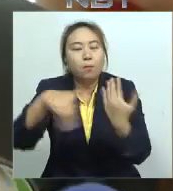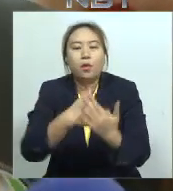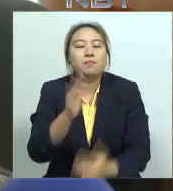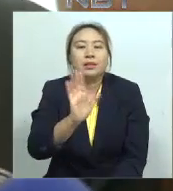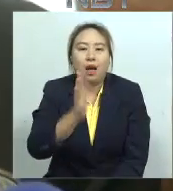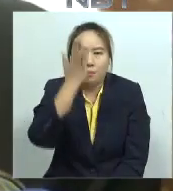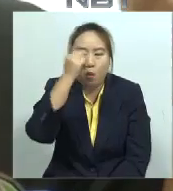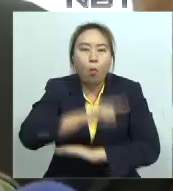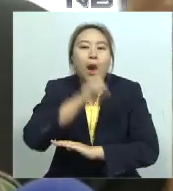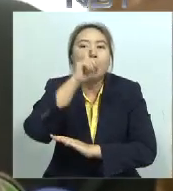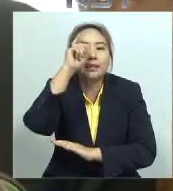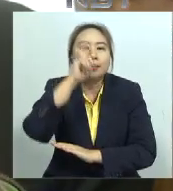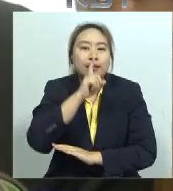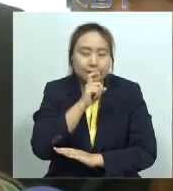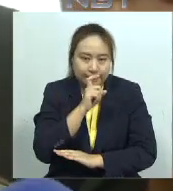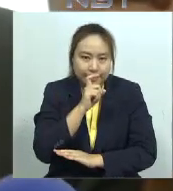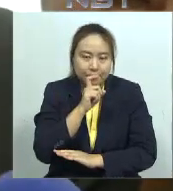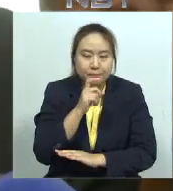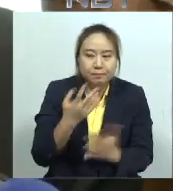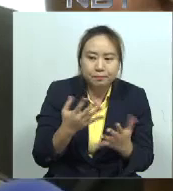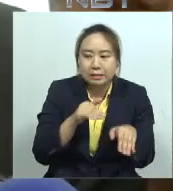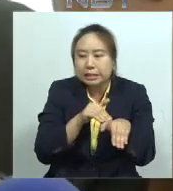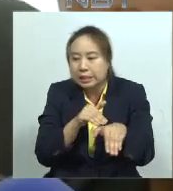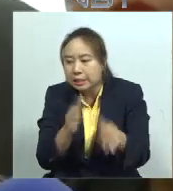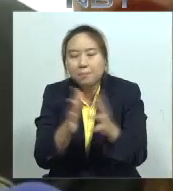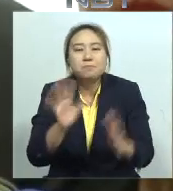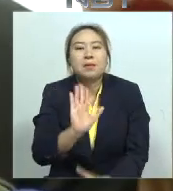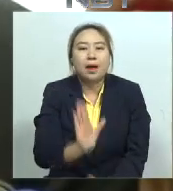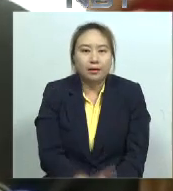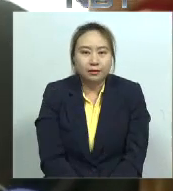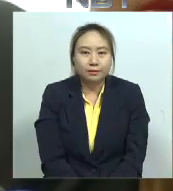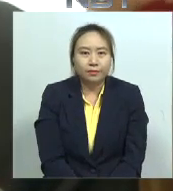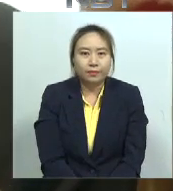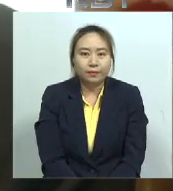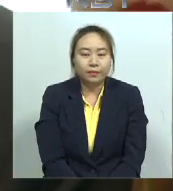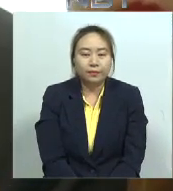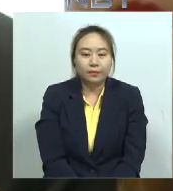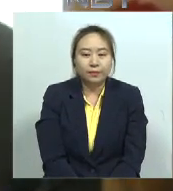วันอาทิตย์มันเสาร์อยู่แล้วอะไรต่ออะไรมันก็ไม่ติดขัดมากเท่าไหร